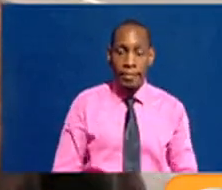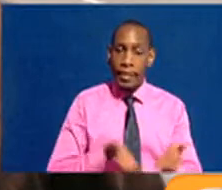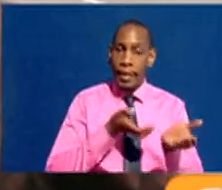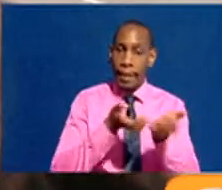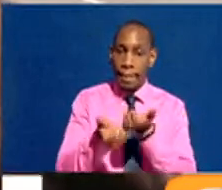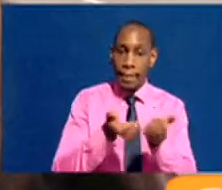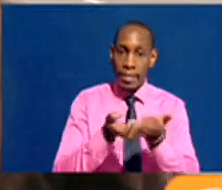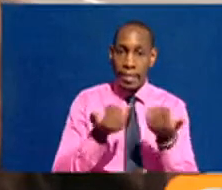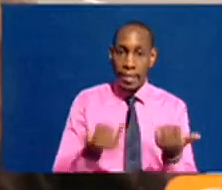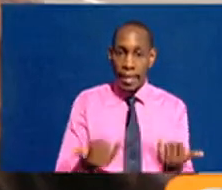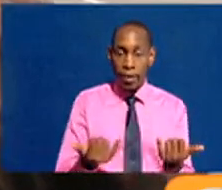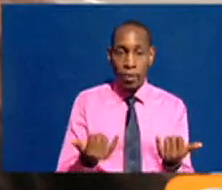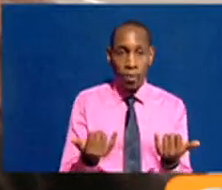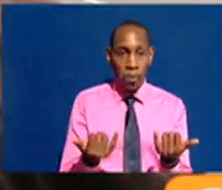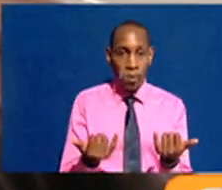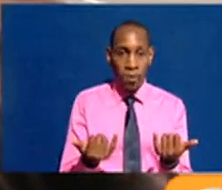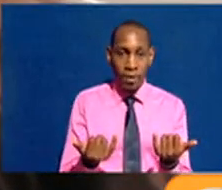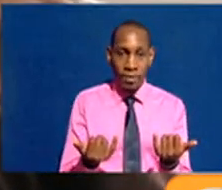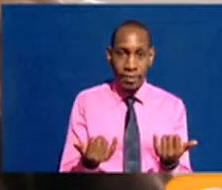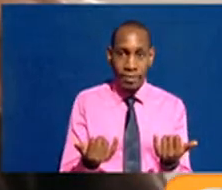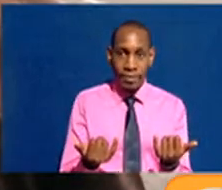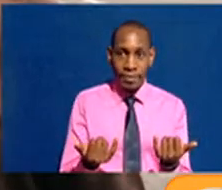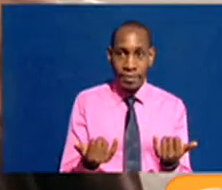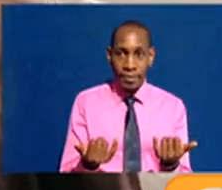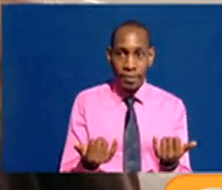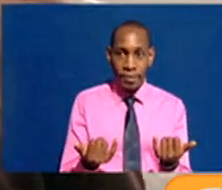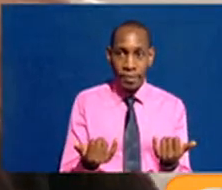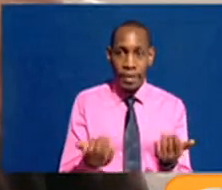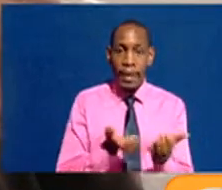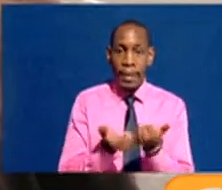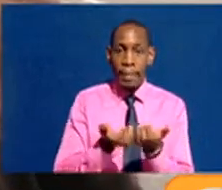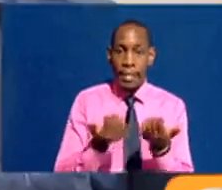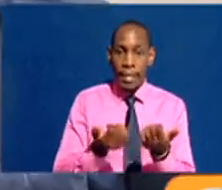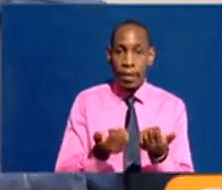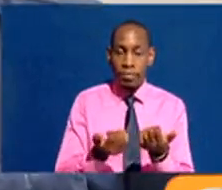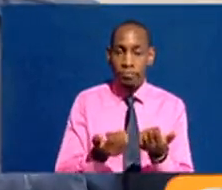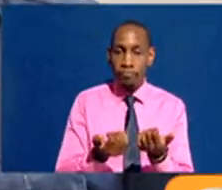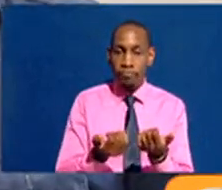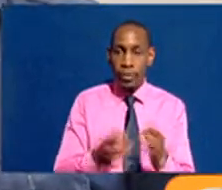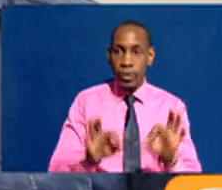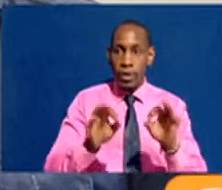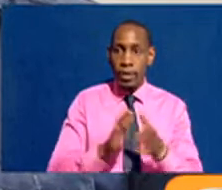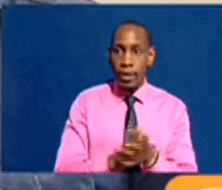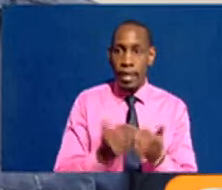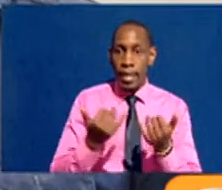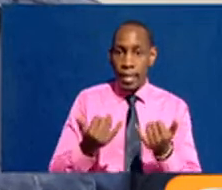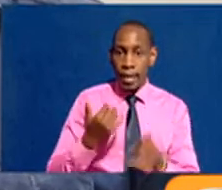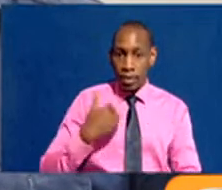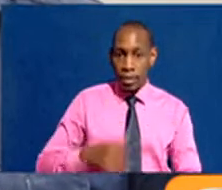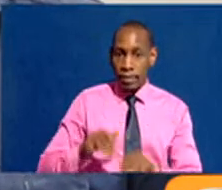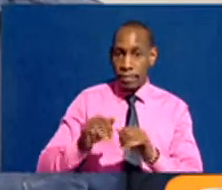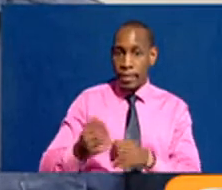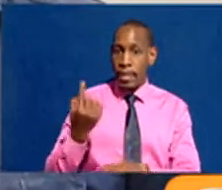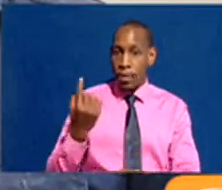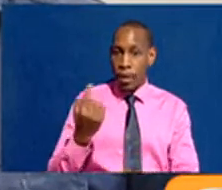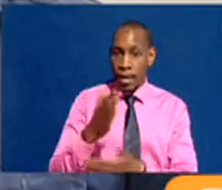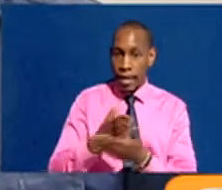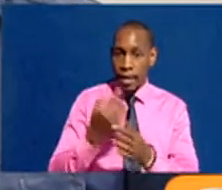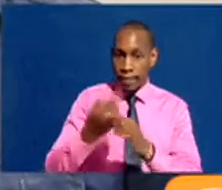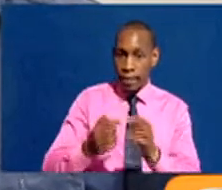biashara imekuwa sasa. Yaani biashara imepanda. Mi sahi niko na mwaka na nusu